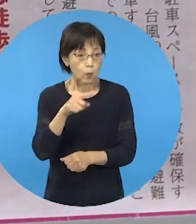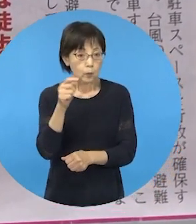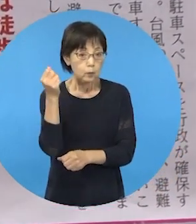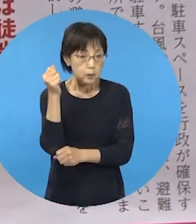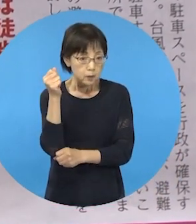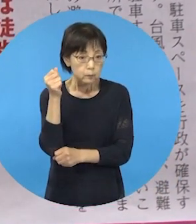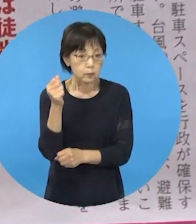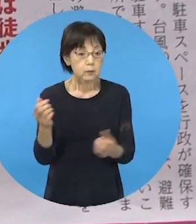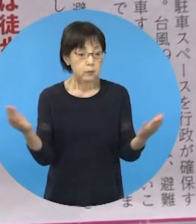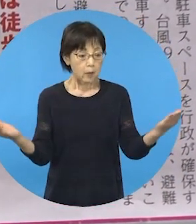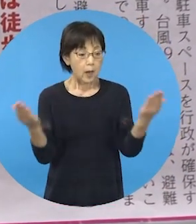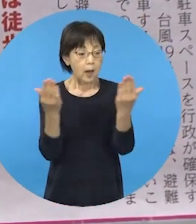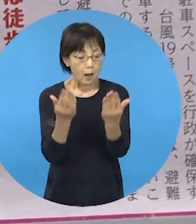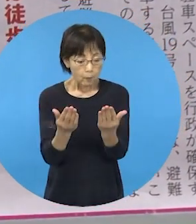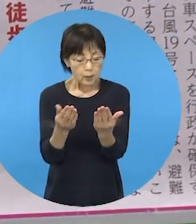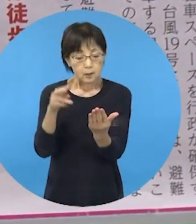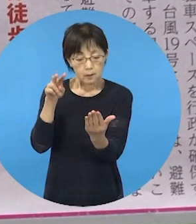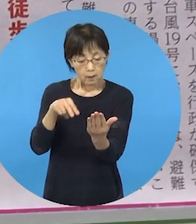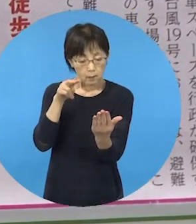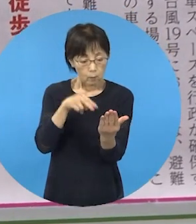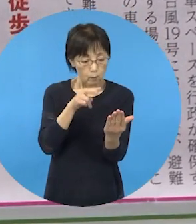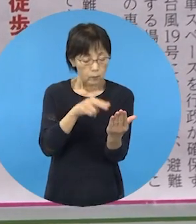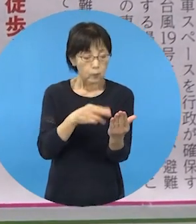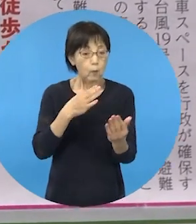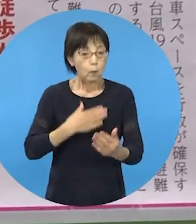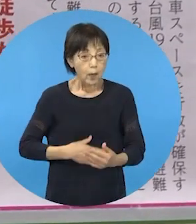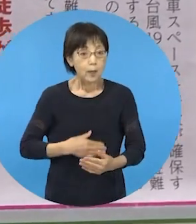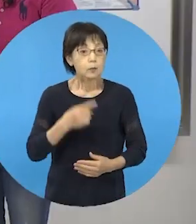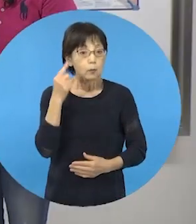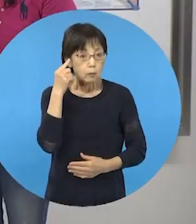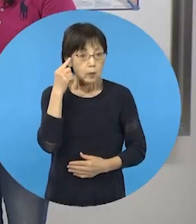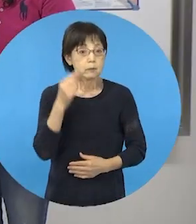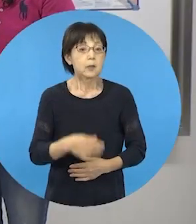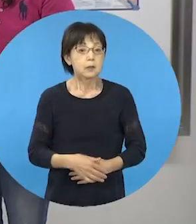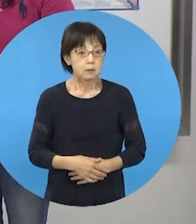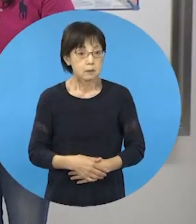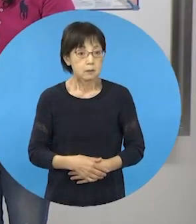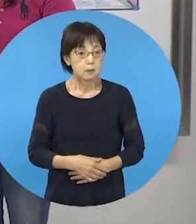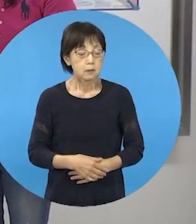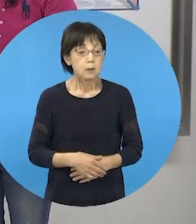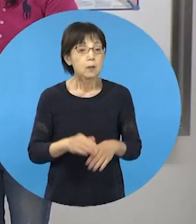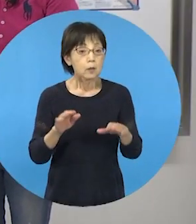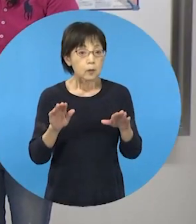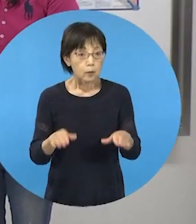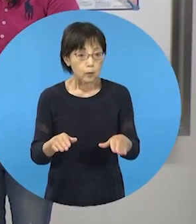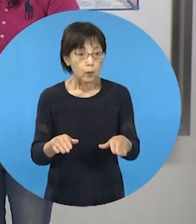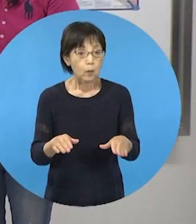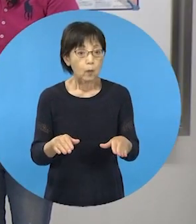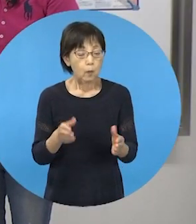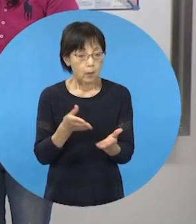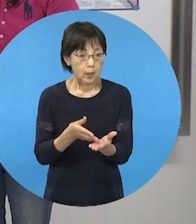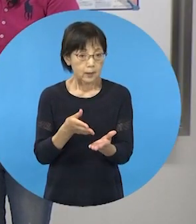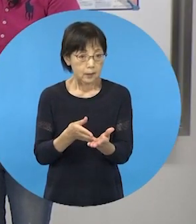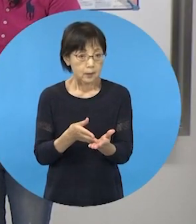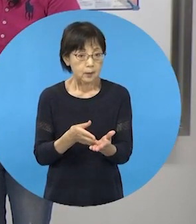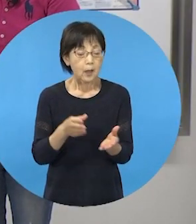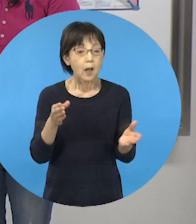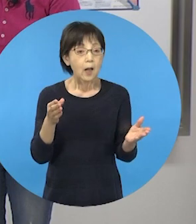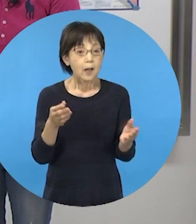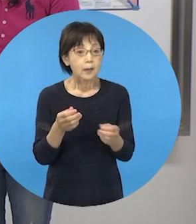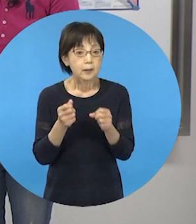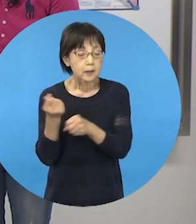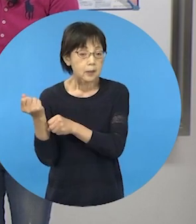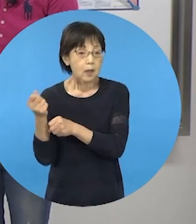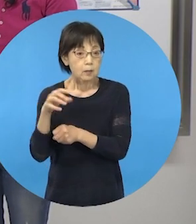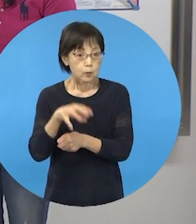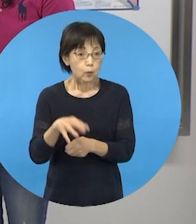ただくとよりご理解いただけると思います。今日お話しした避難所に関する情報や